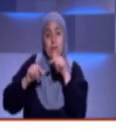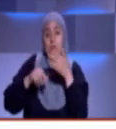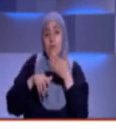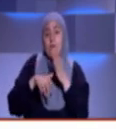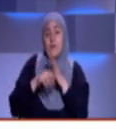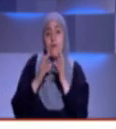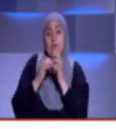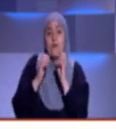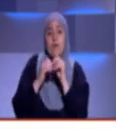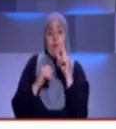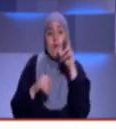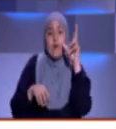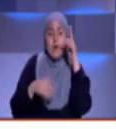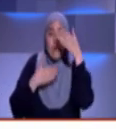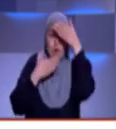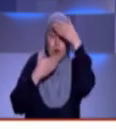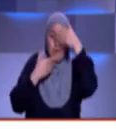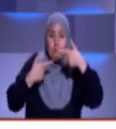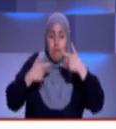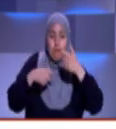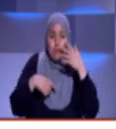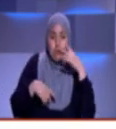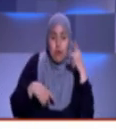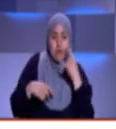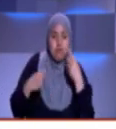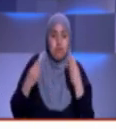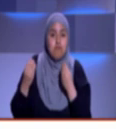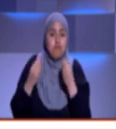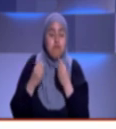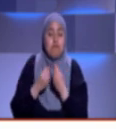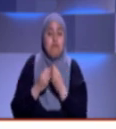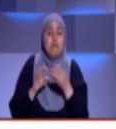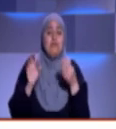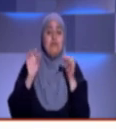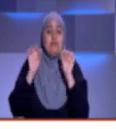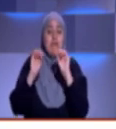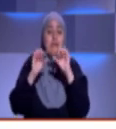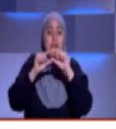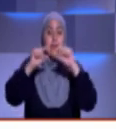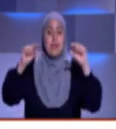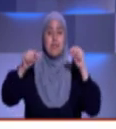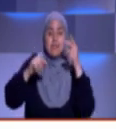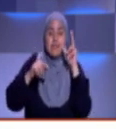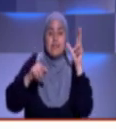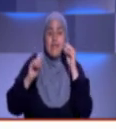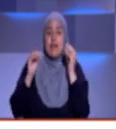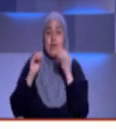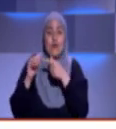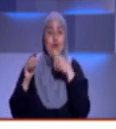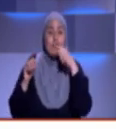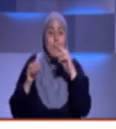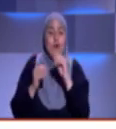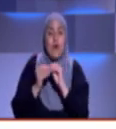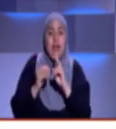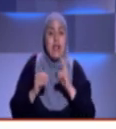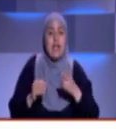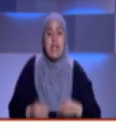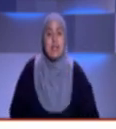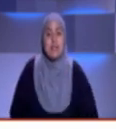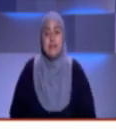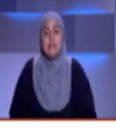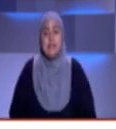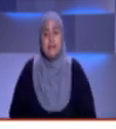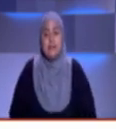تبعناه حتى في بعض اللقطات بالصوت والصورة على الهواء مباشرة من إحباط وزارة الداخلية لمخططات هذه الخلية